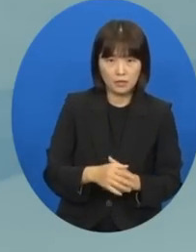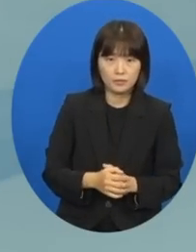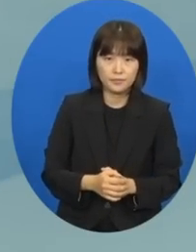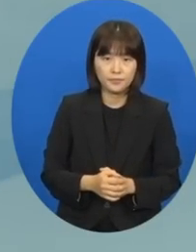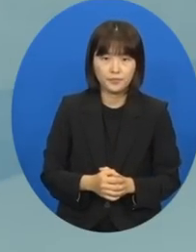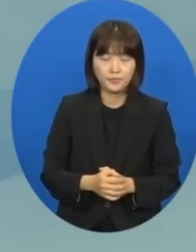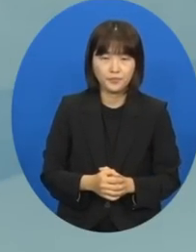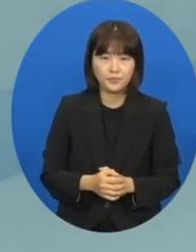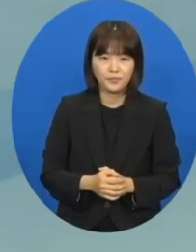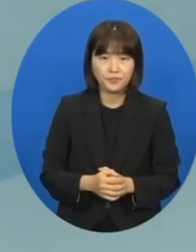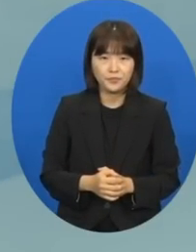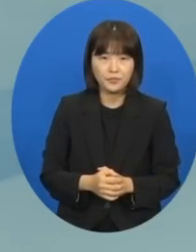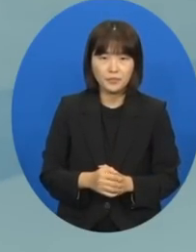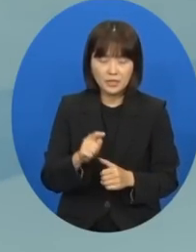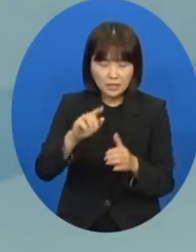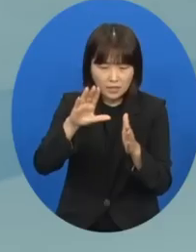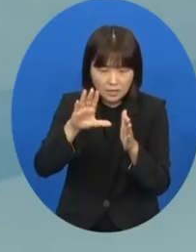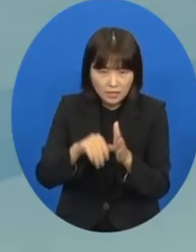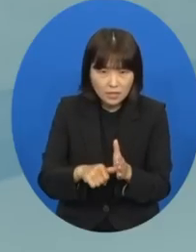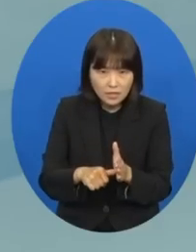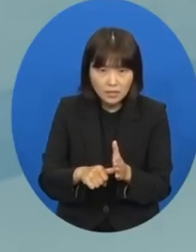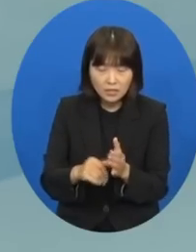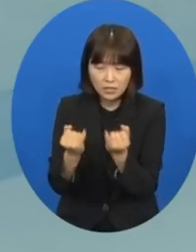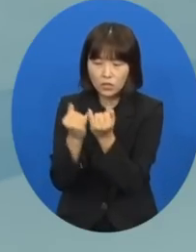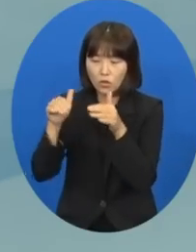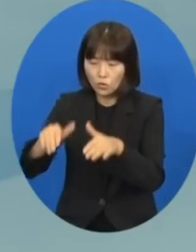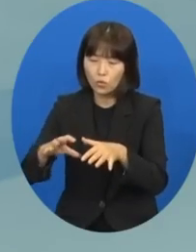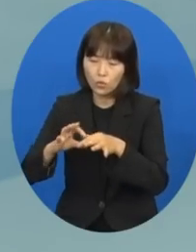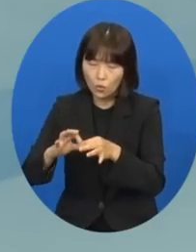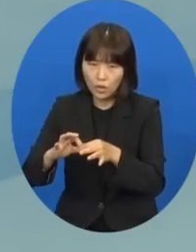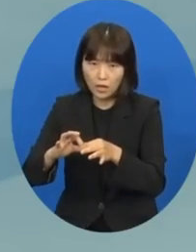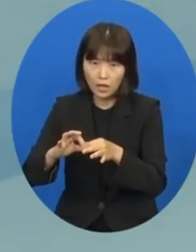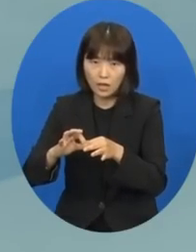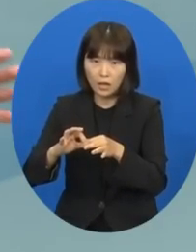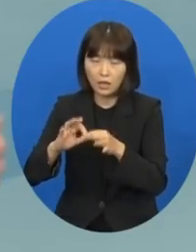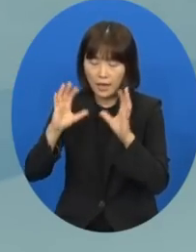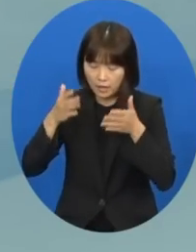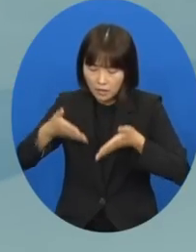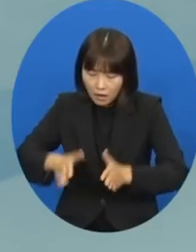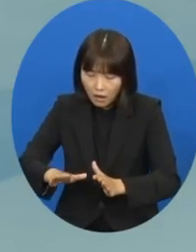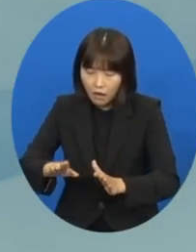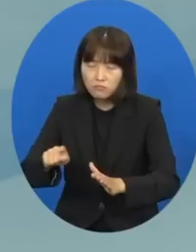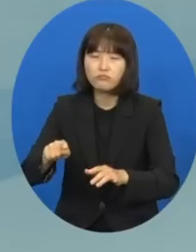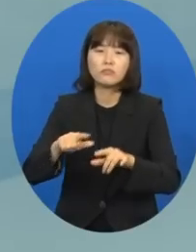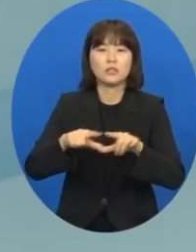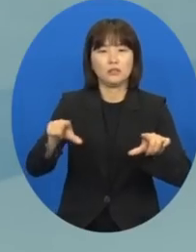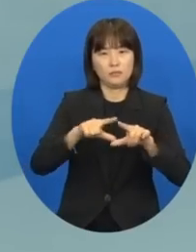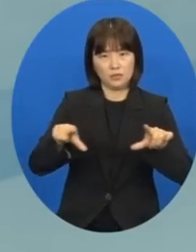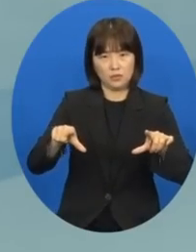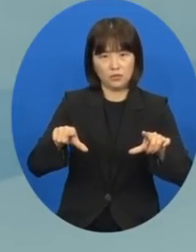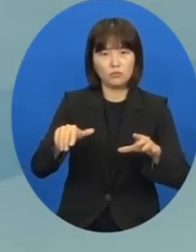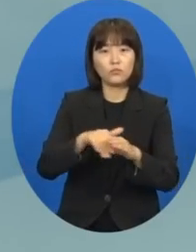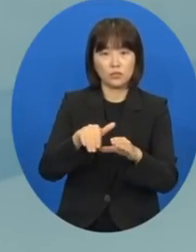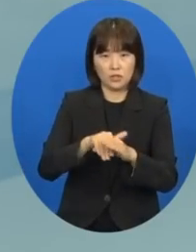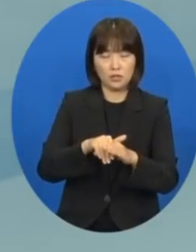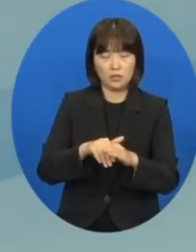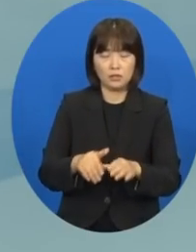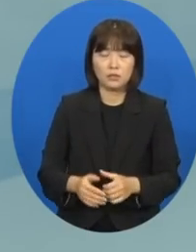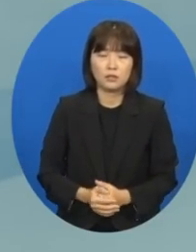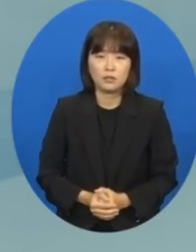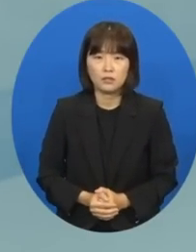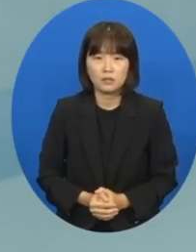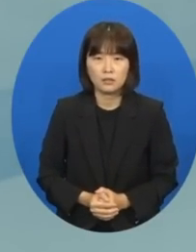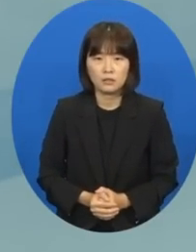그 당시에는 아주 일반적인 일이었습니다. 그 당시의 문화는 거의 다 이렇게 하는